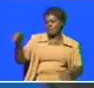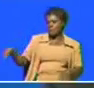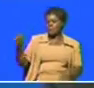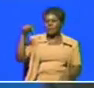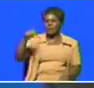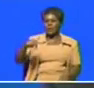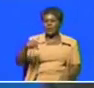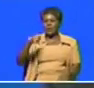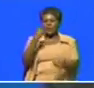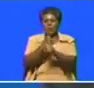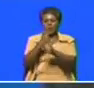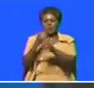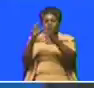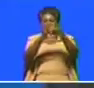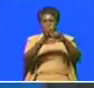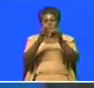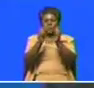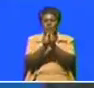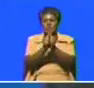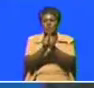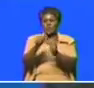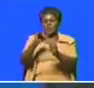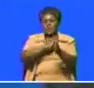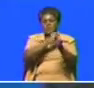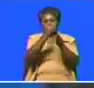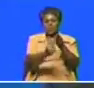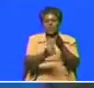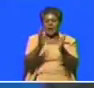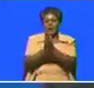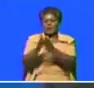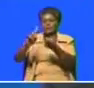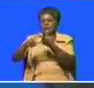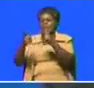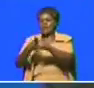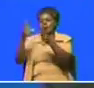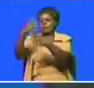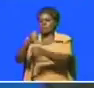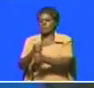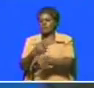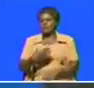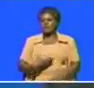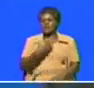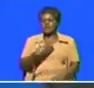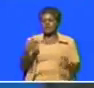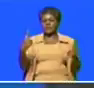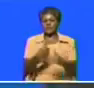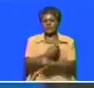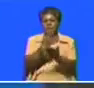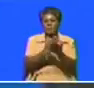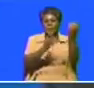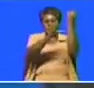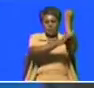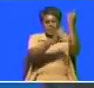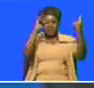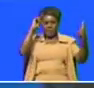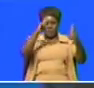kwa ushirikiano na kampuni ya Kenyari na kampuni ya habari ya Standard. Msafara huo utazuru maeneo mbalimbali humu nchini kwa